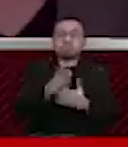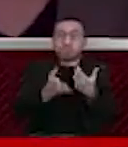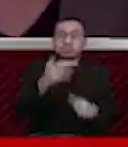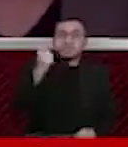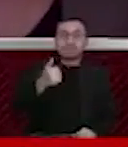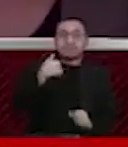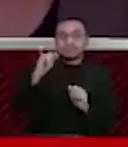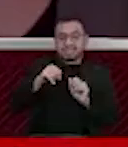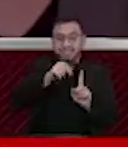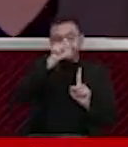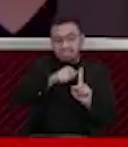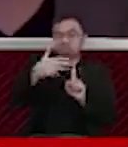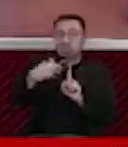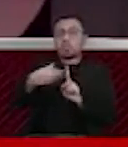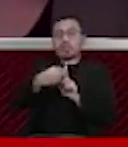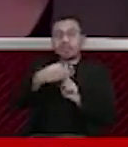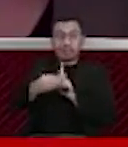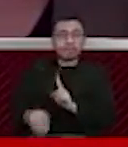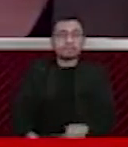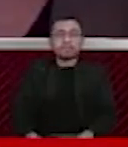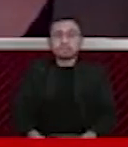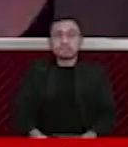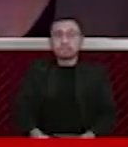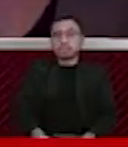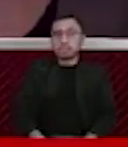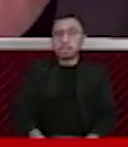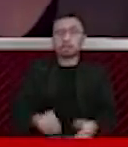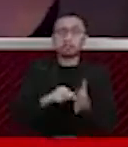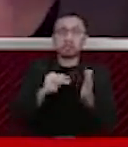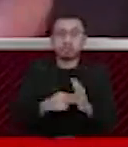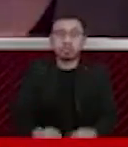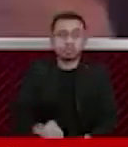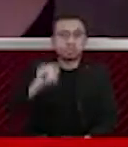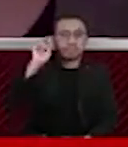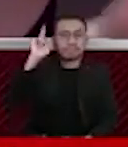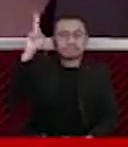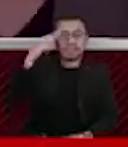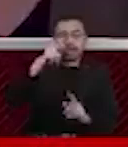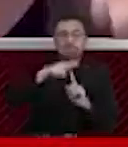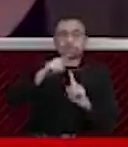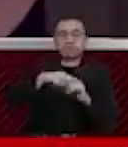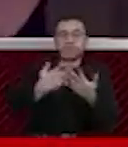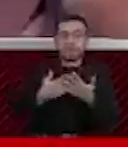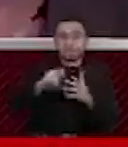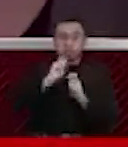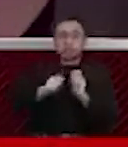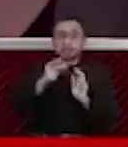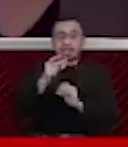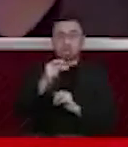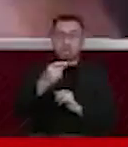mungkin kalau sekarang anak-anak muda melihatnya Oh ya Mas Yosi di pemerintahan tugasnya membuat regulasi kolaborasi pemerataan Mas Billy